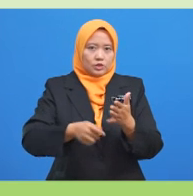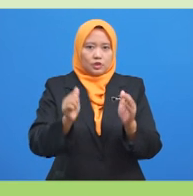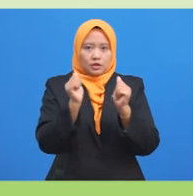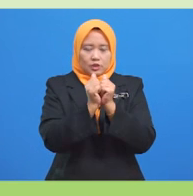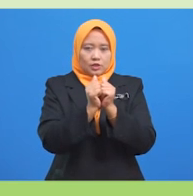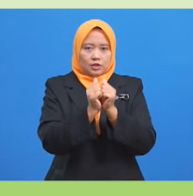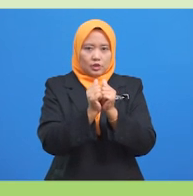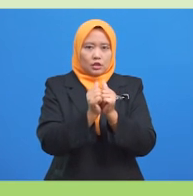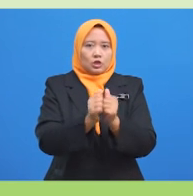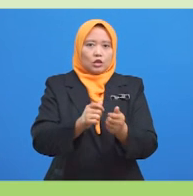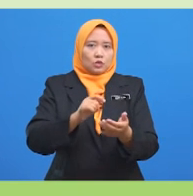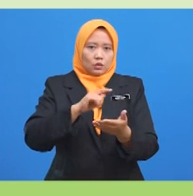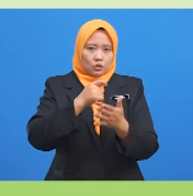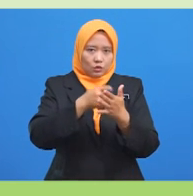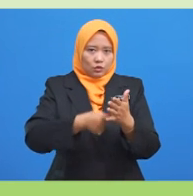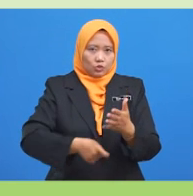Jumlah kos ialah